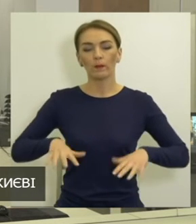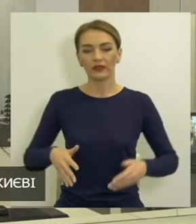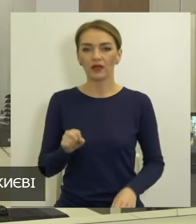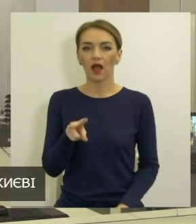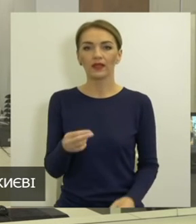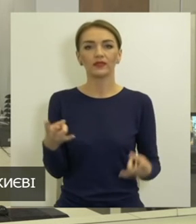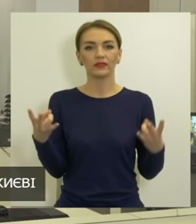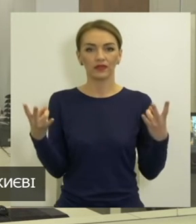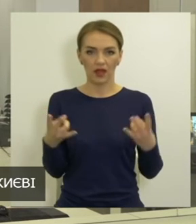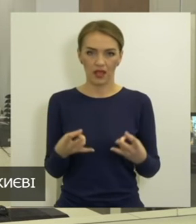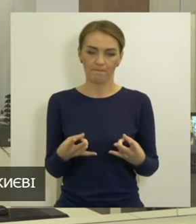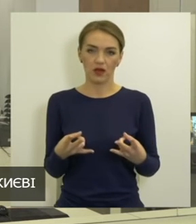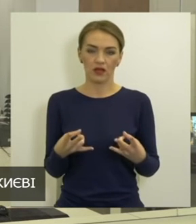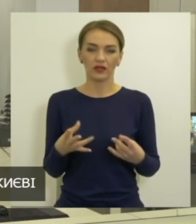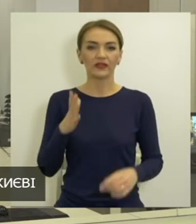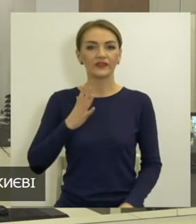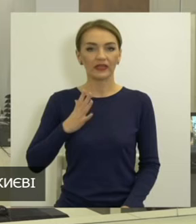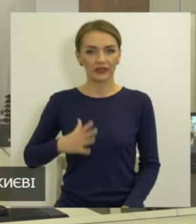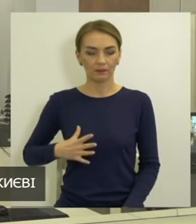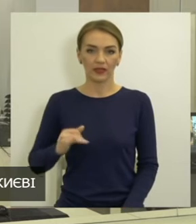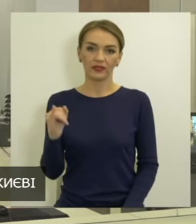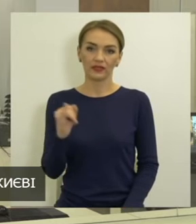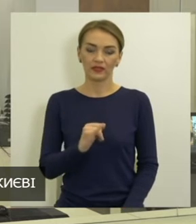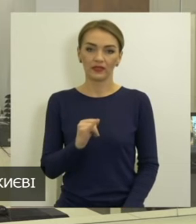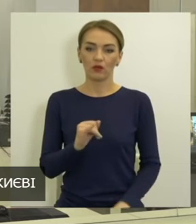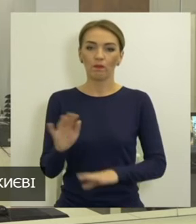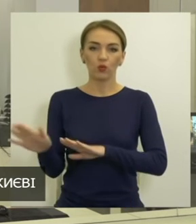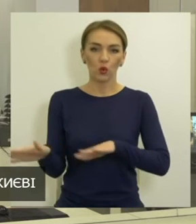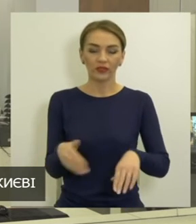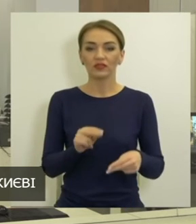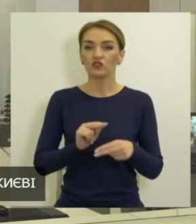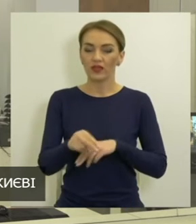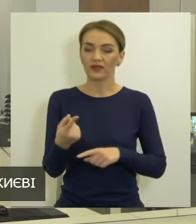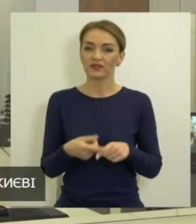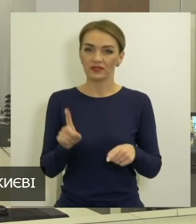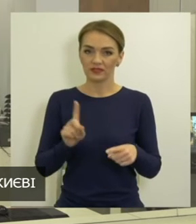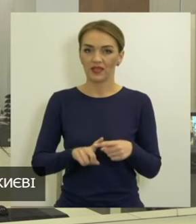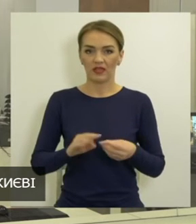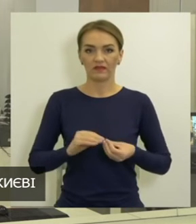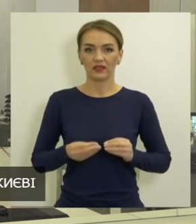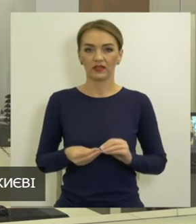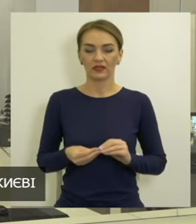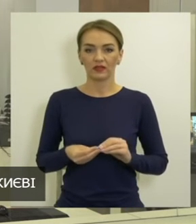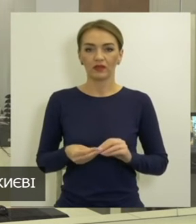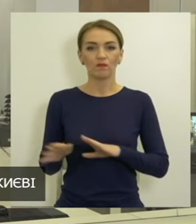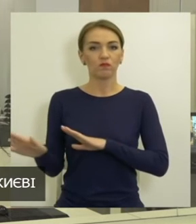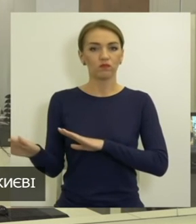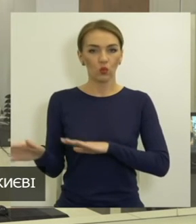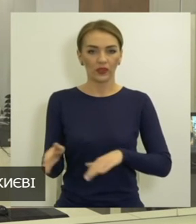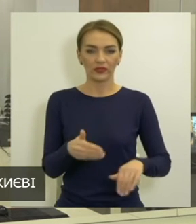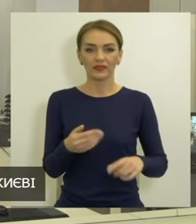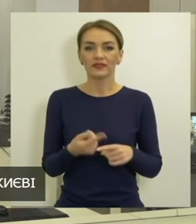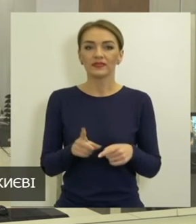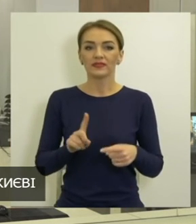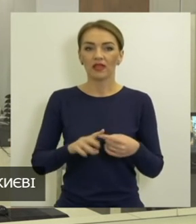але треба витримати і пройти через цей виклик. Пройти